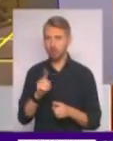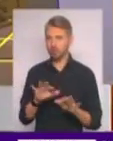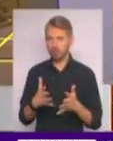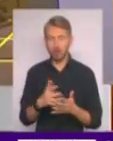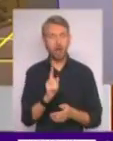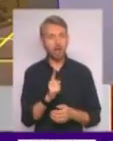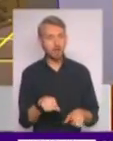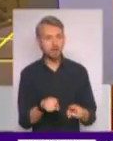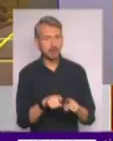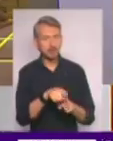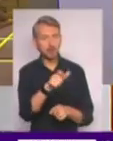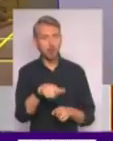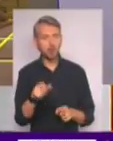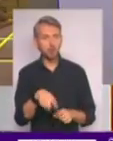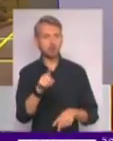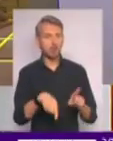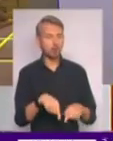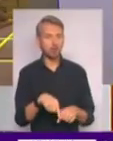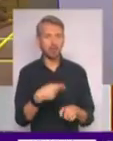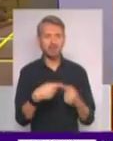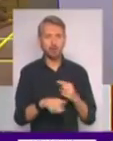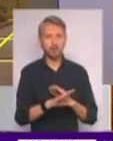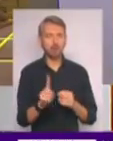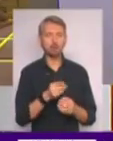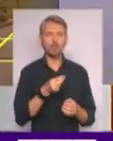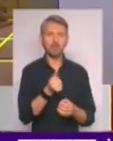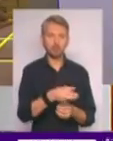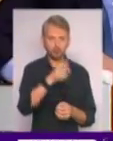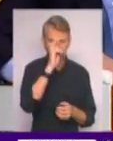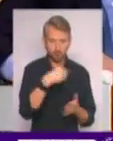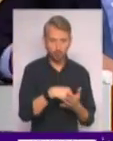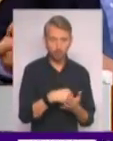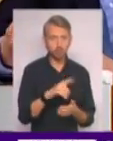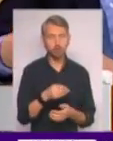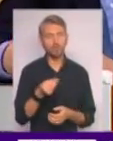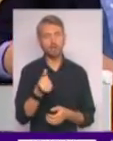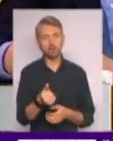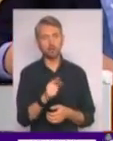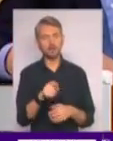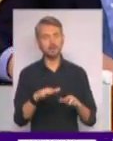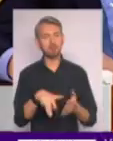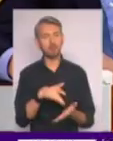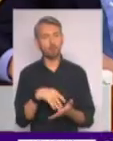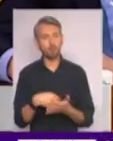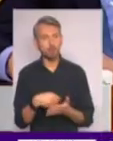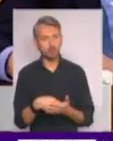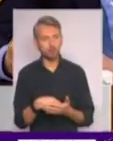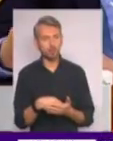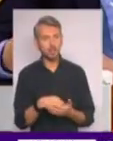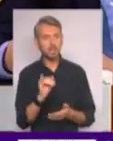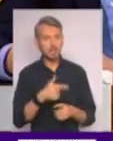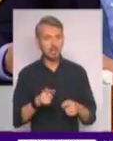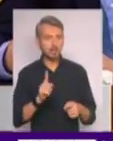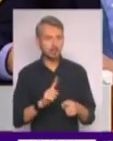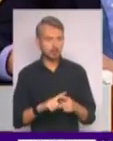Але все-таки люди деколи не розрізняють, що фінансується з державного бюджету, що фінансується з міського бюджету. І це